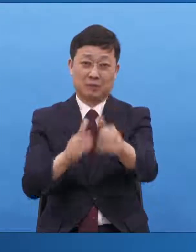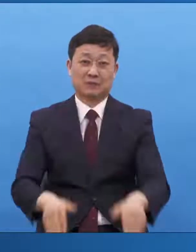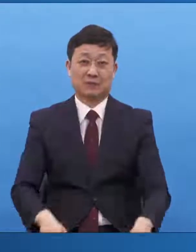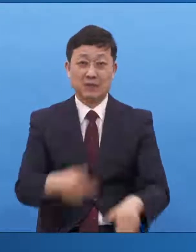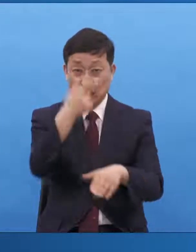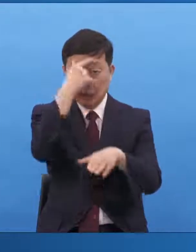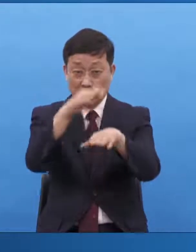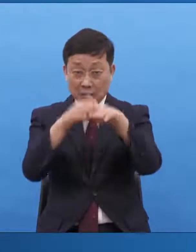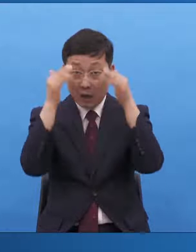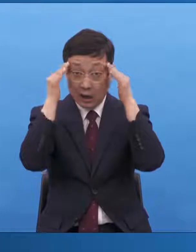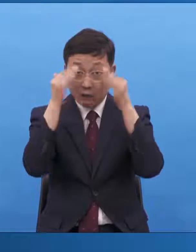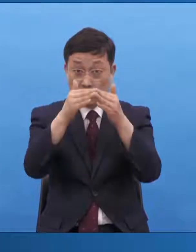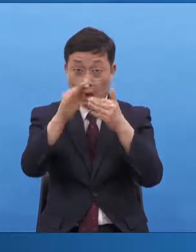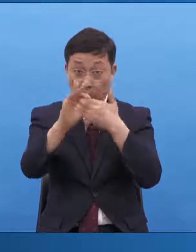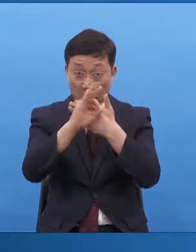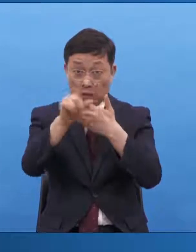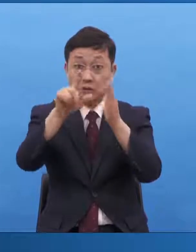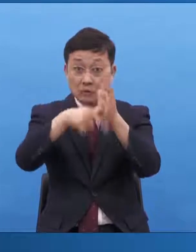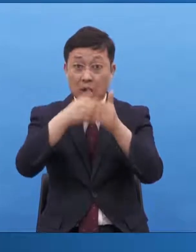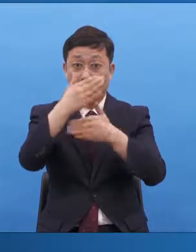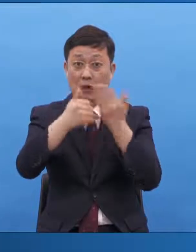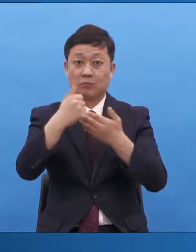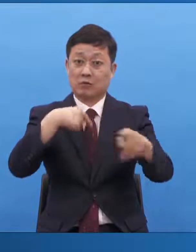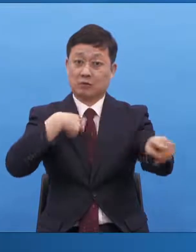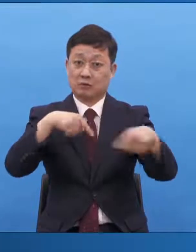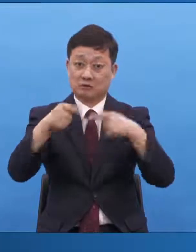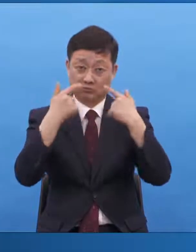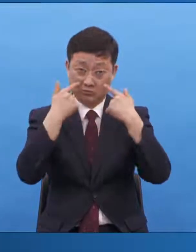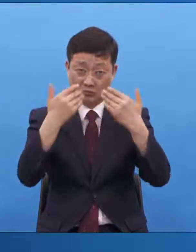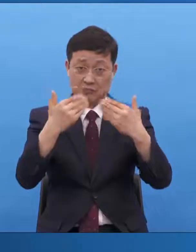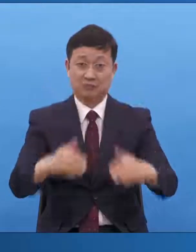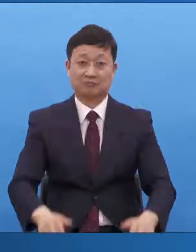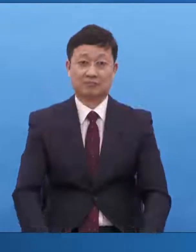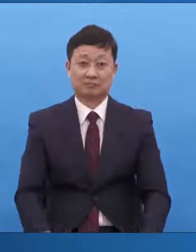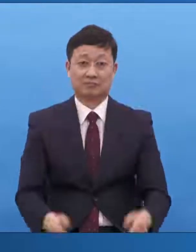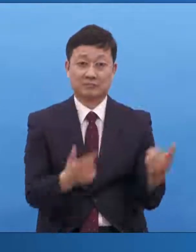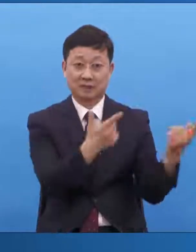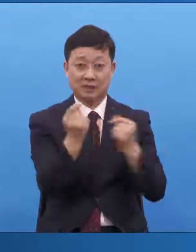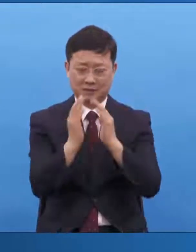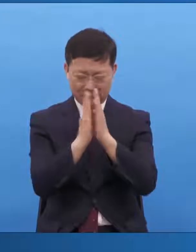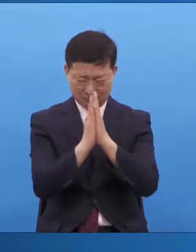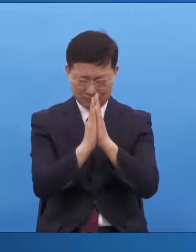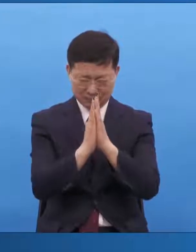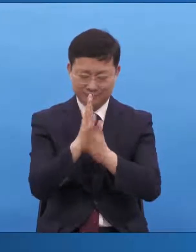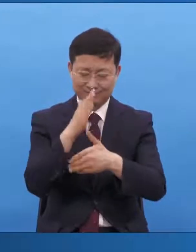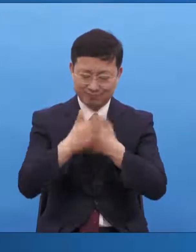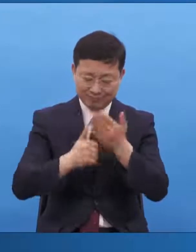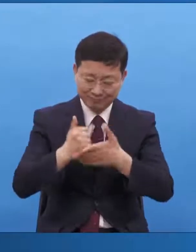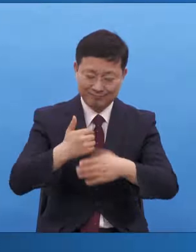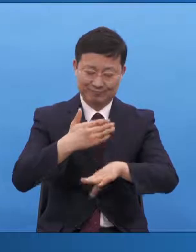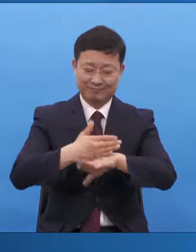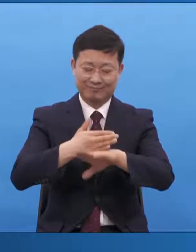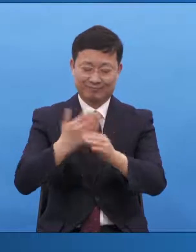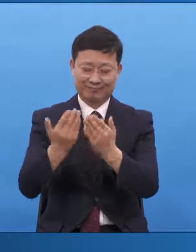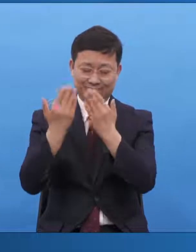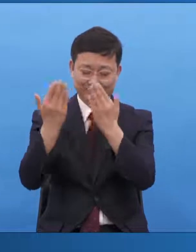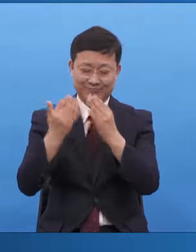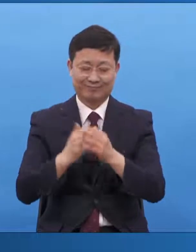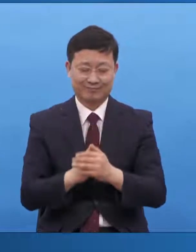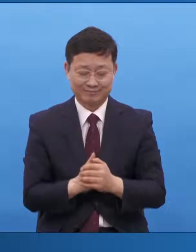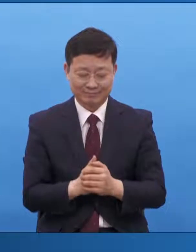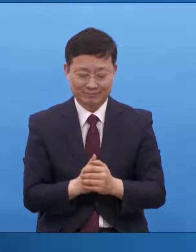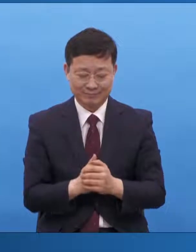Then these works will take place. 틀림없어. Undoubtedly. 기도하겠습니다. Let us pray. 하나님께 감사드립니다. We give thanks to